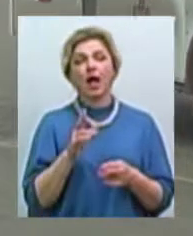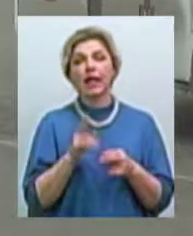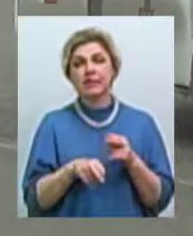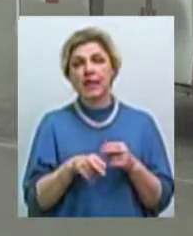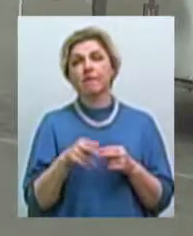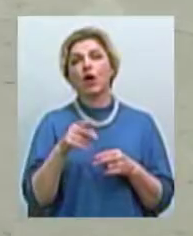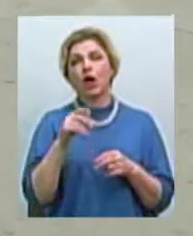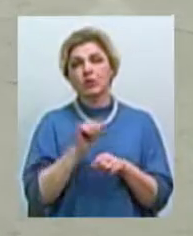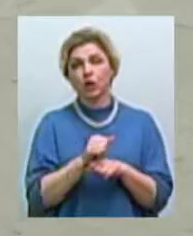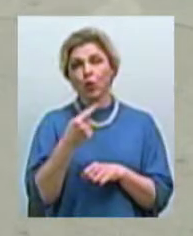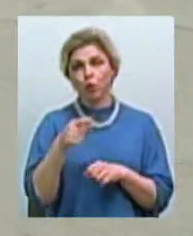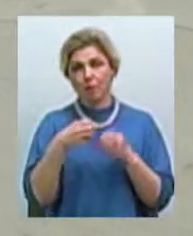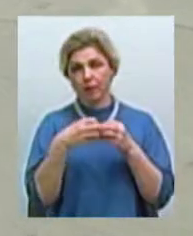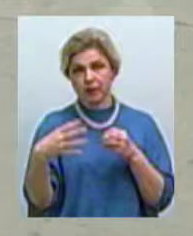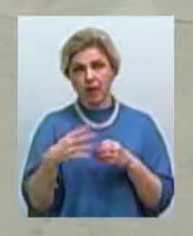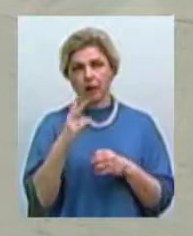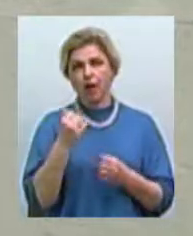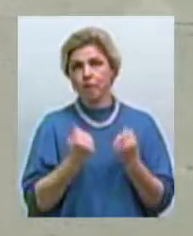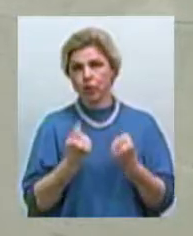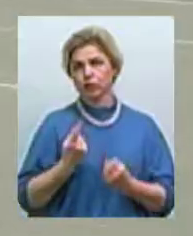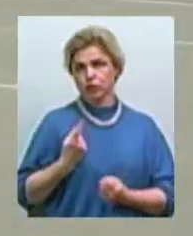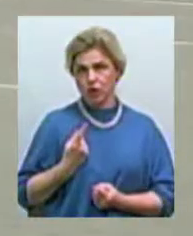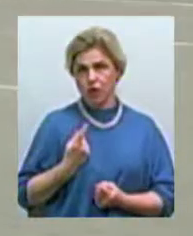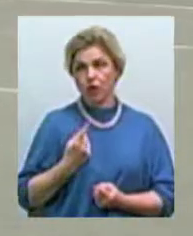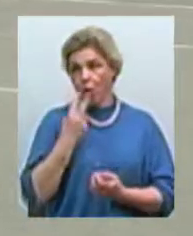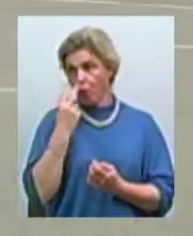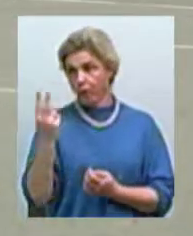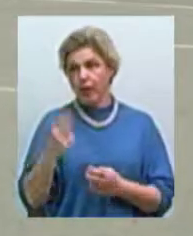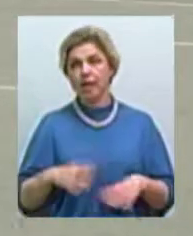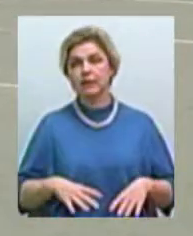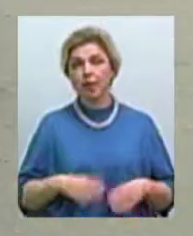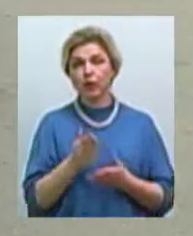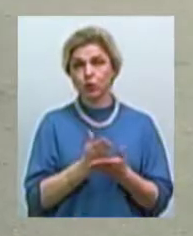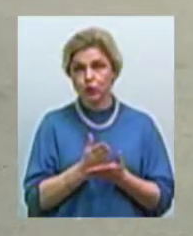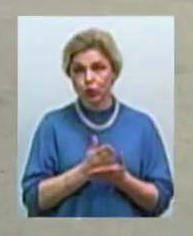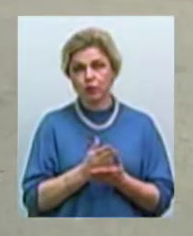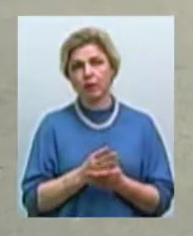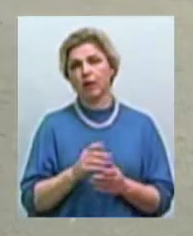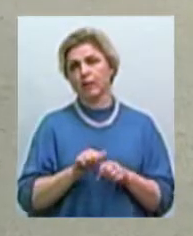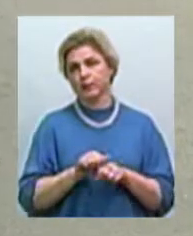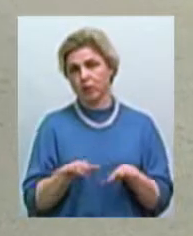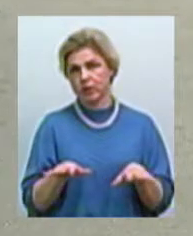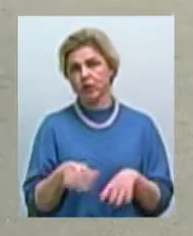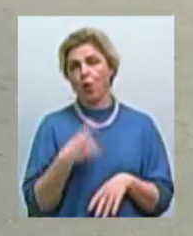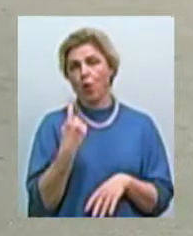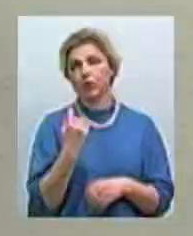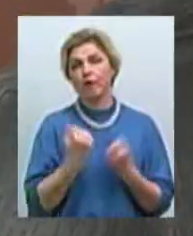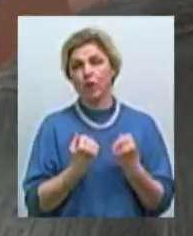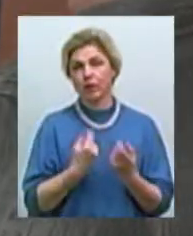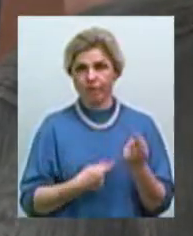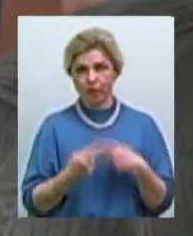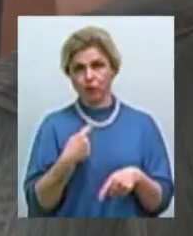номер 15. Тут на водіїв доводиться чекати. Побачивши інспекторів Укртрансбезпеки, розійшлися. Один водій